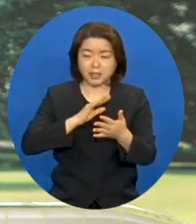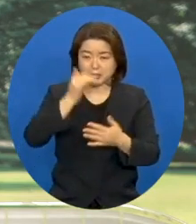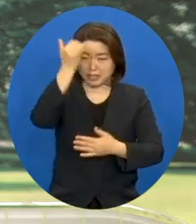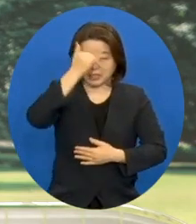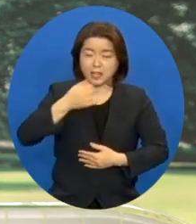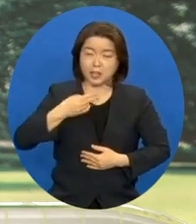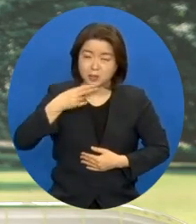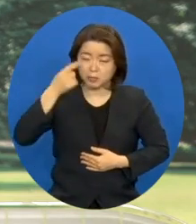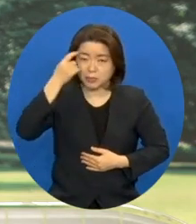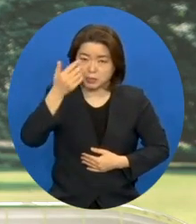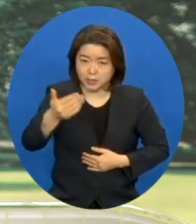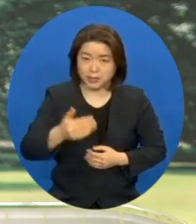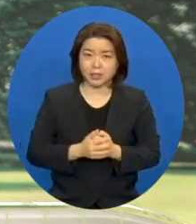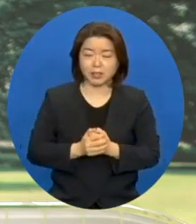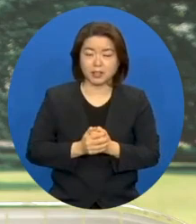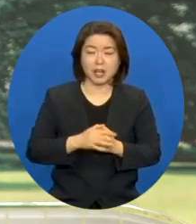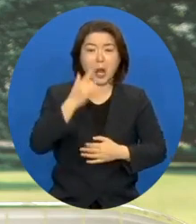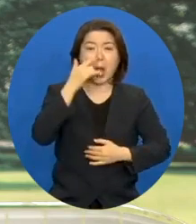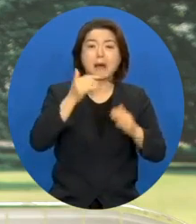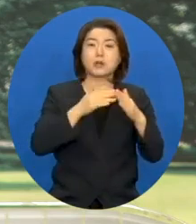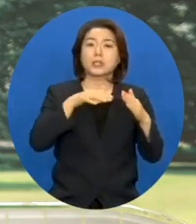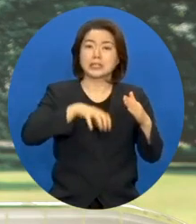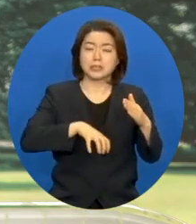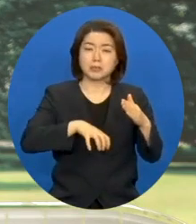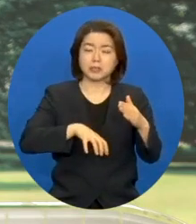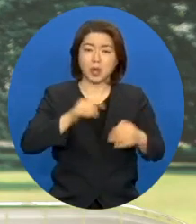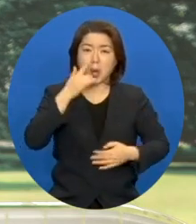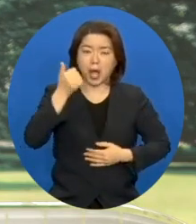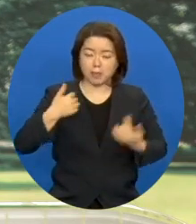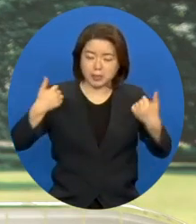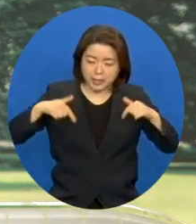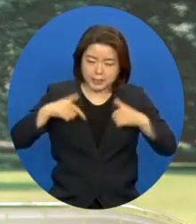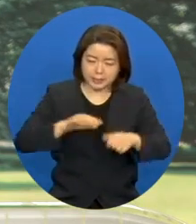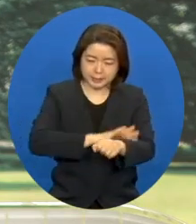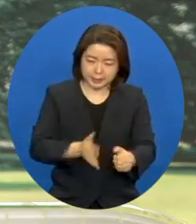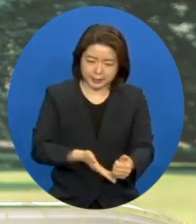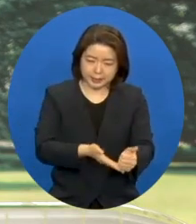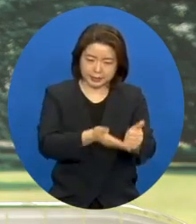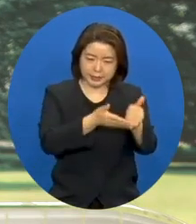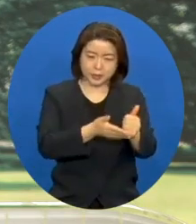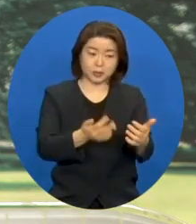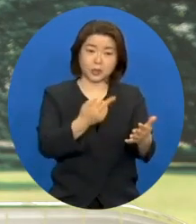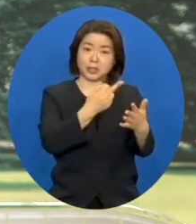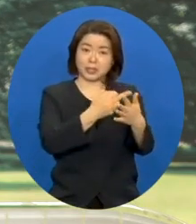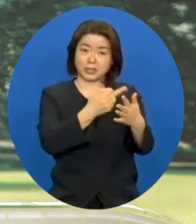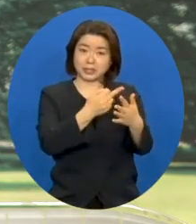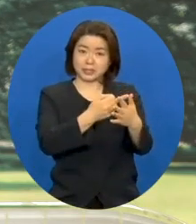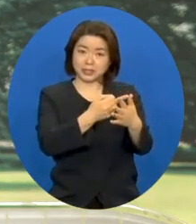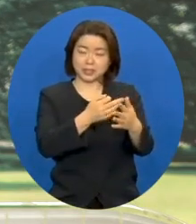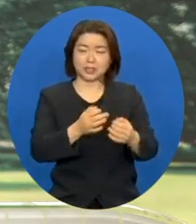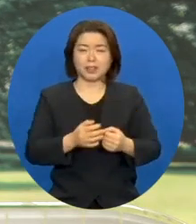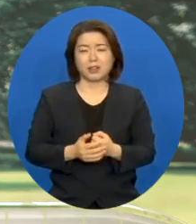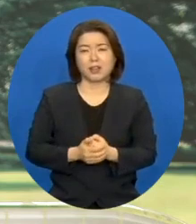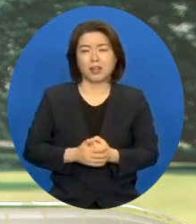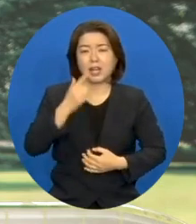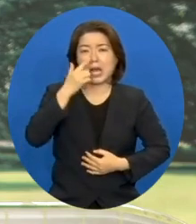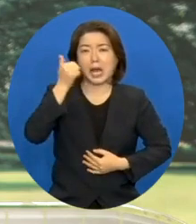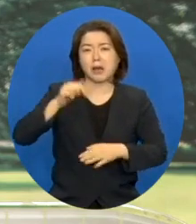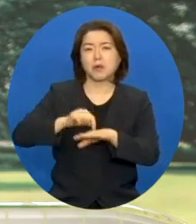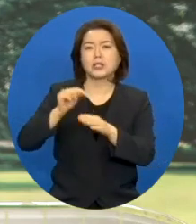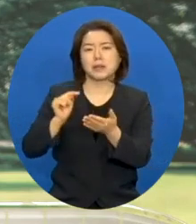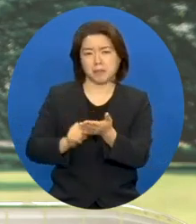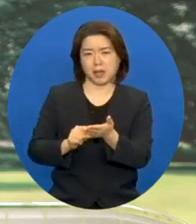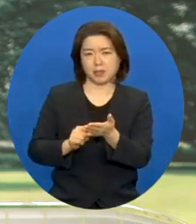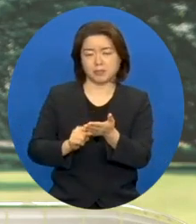불효자입니까? 아버지 집에서 아버지를 잘 섬겼던 첫째 아들도 아버지의 마음을